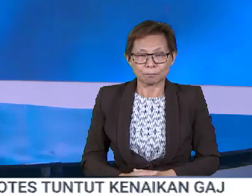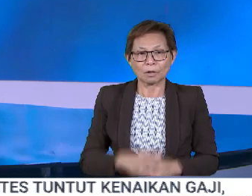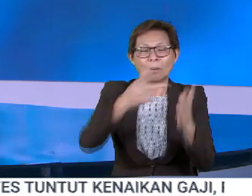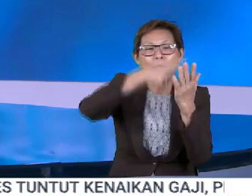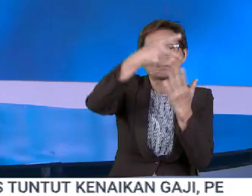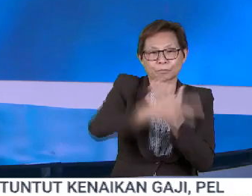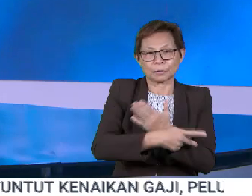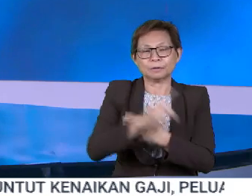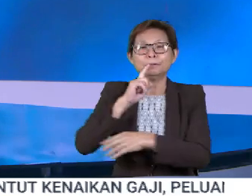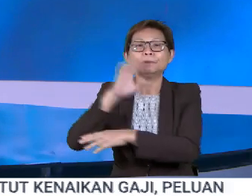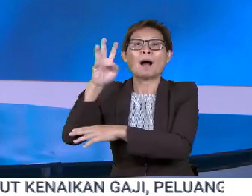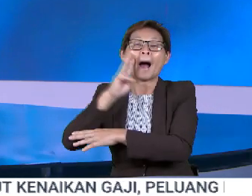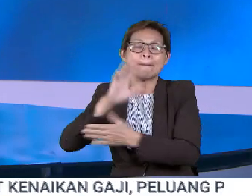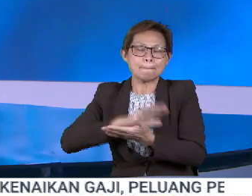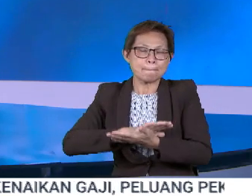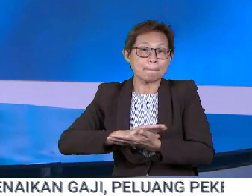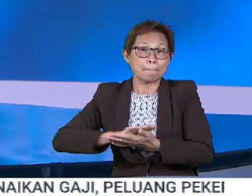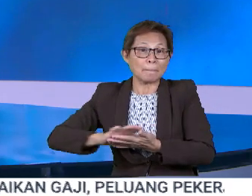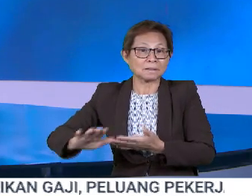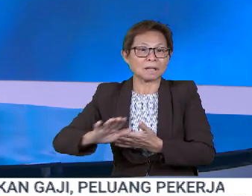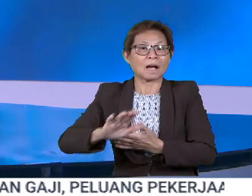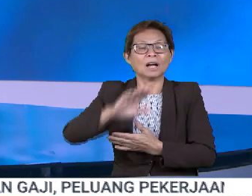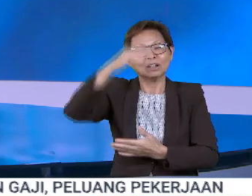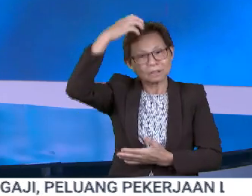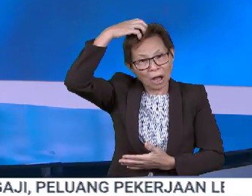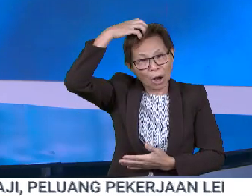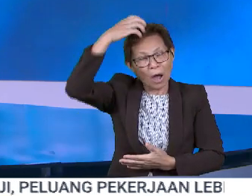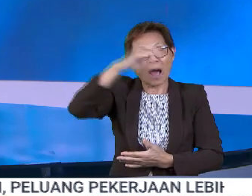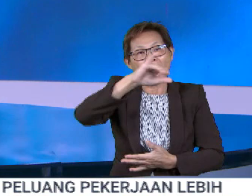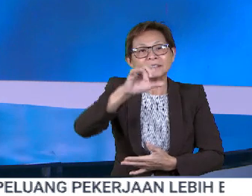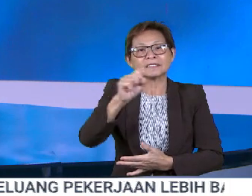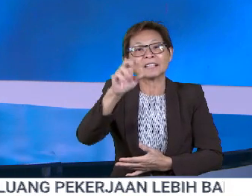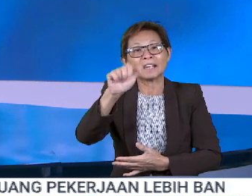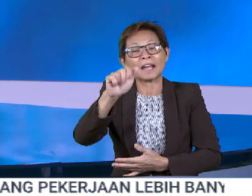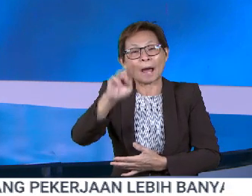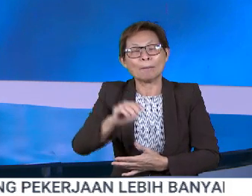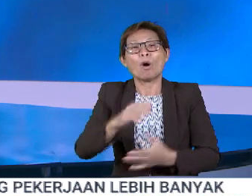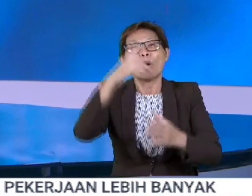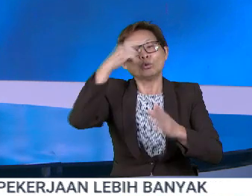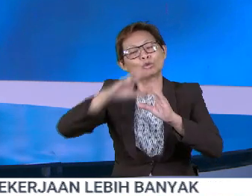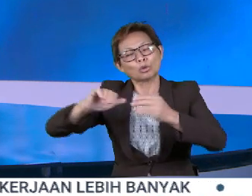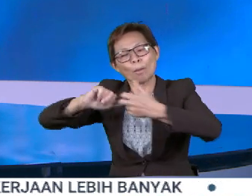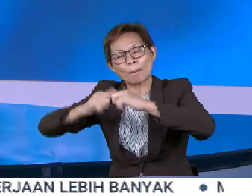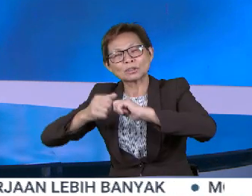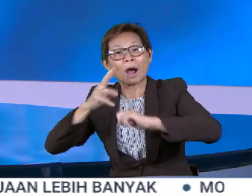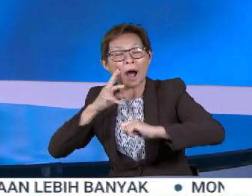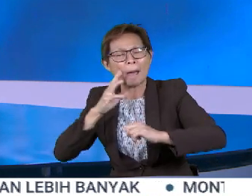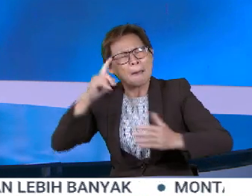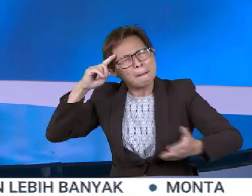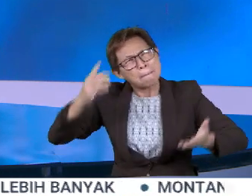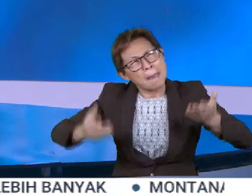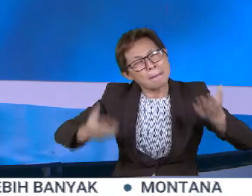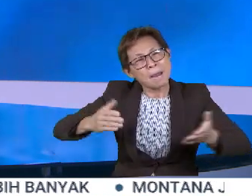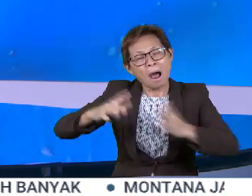Projek Skim Jaminan Air Mentah Selangor SJAM yang dibangunkan bagi menangani masalah gangguan bekalan air dijangka